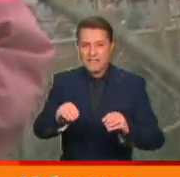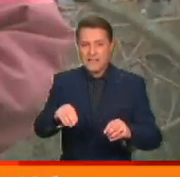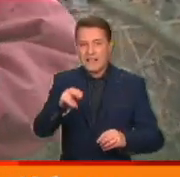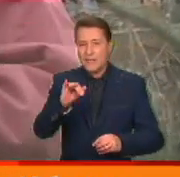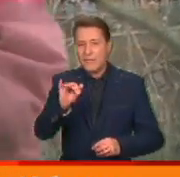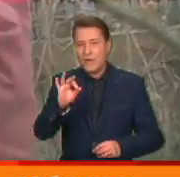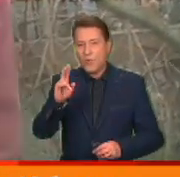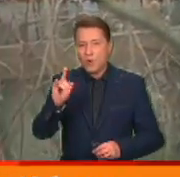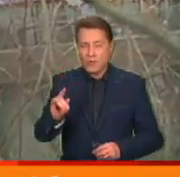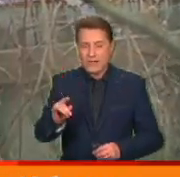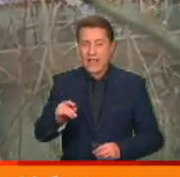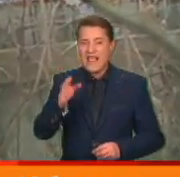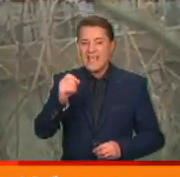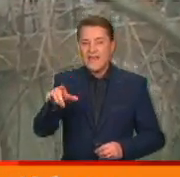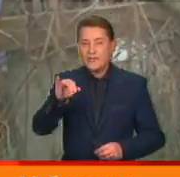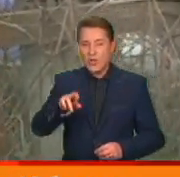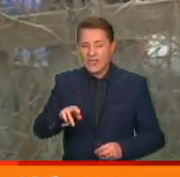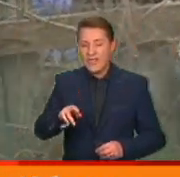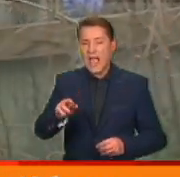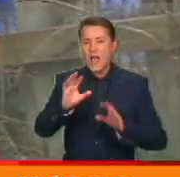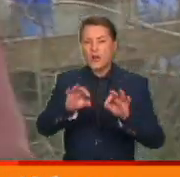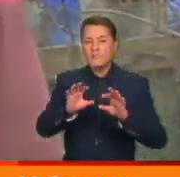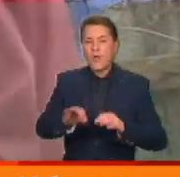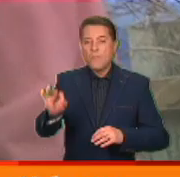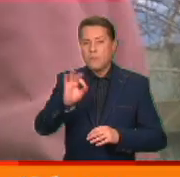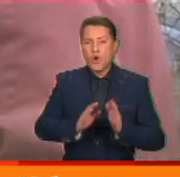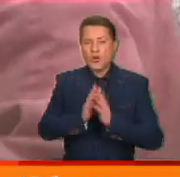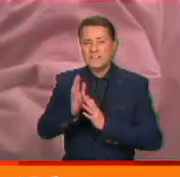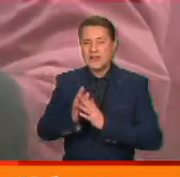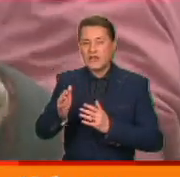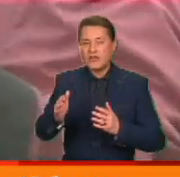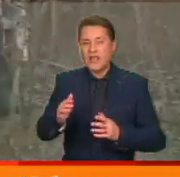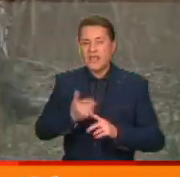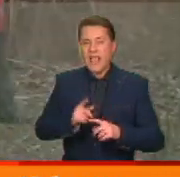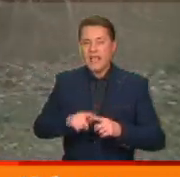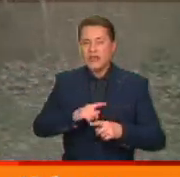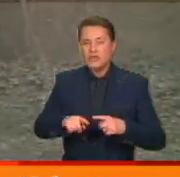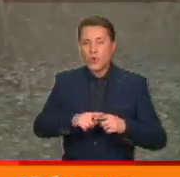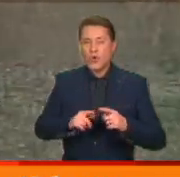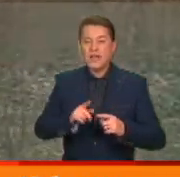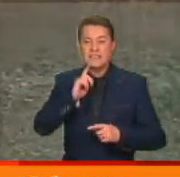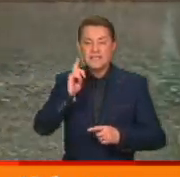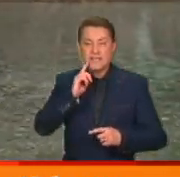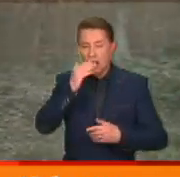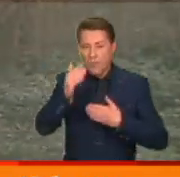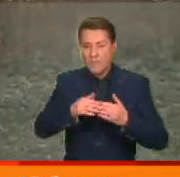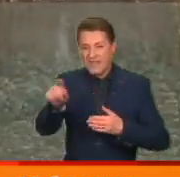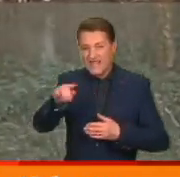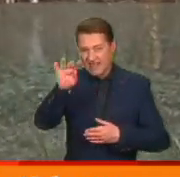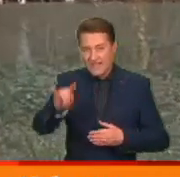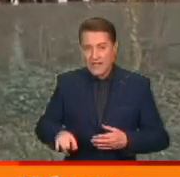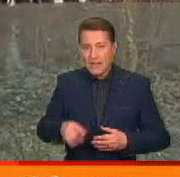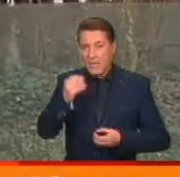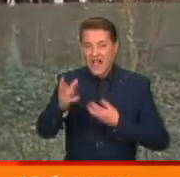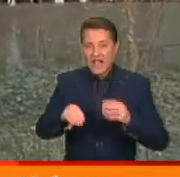піоновидне дерево. Пані Євдокія із захватом розповідає про рослини, що вже незабаром зазеленіють на клумбі під її вікнами. Квітник, каже